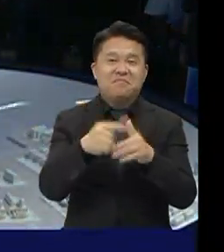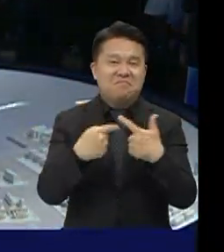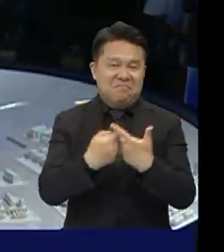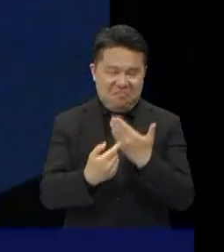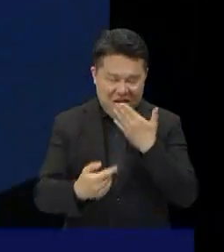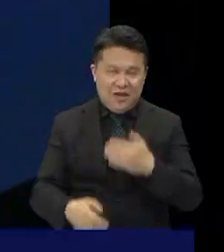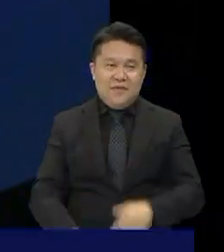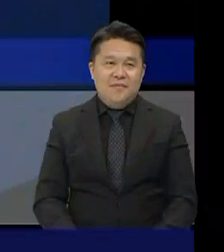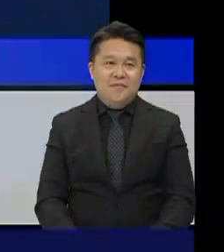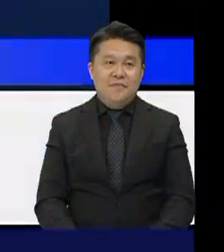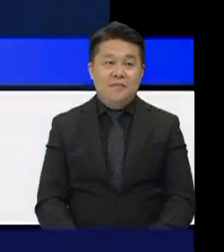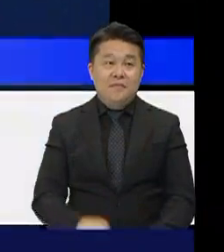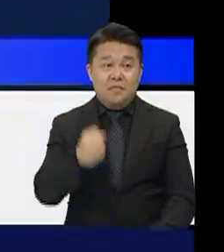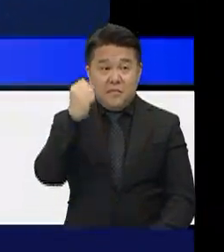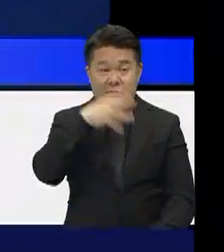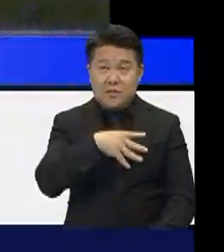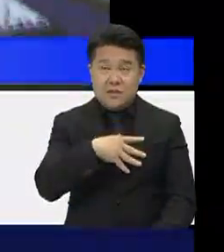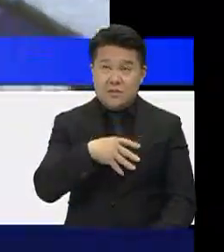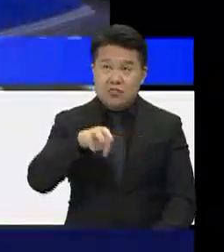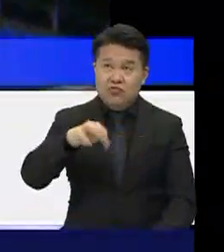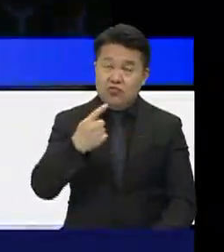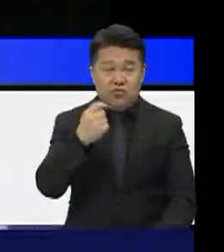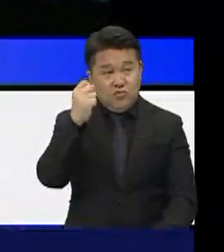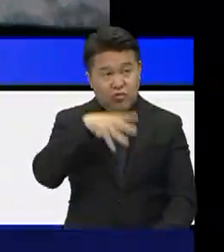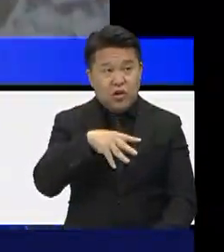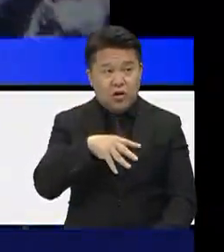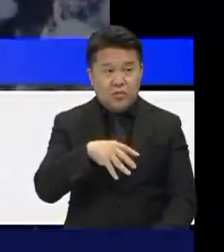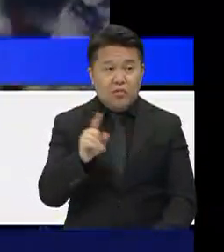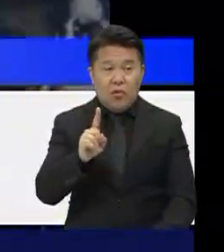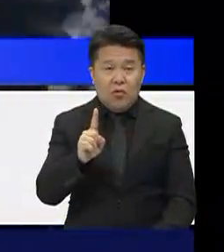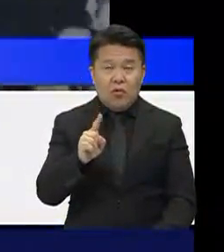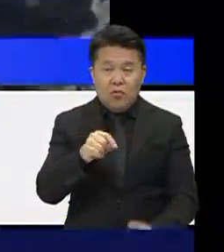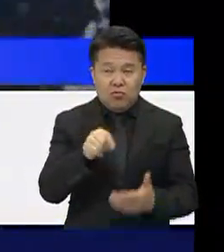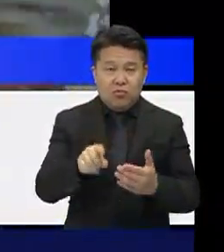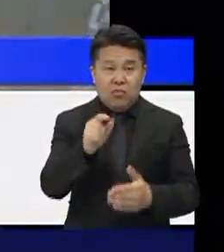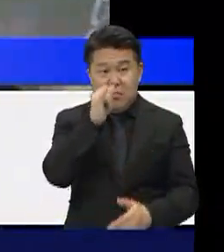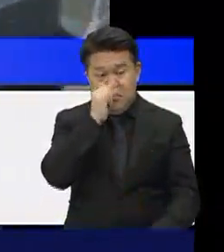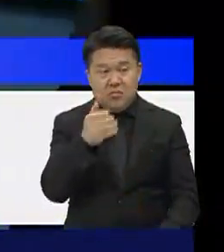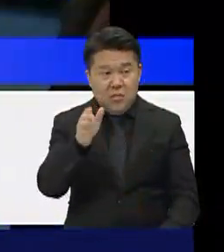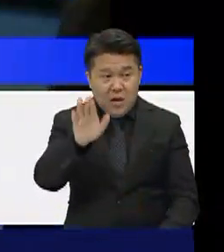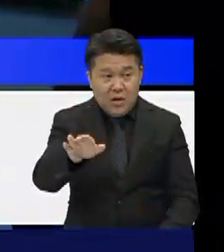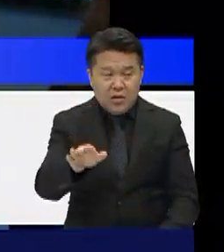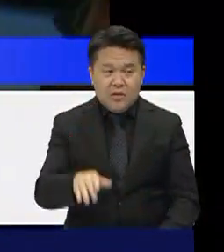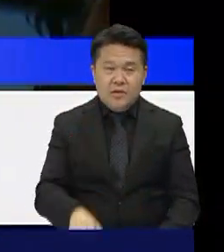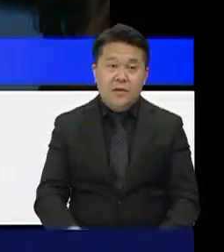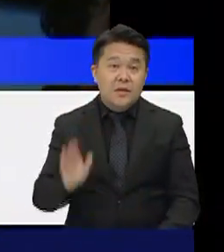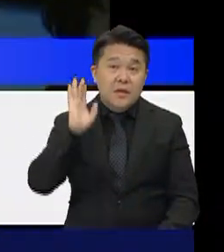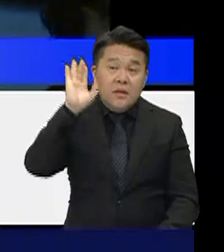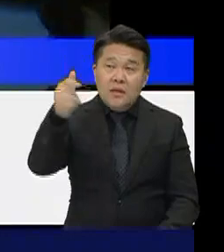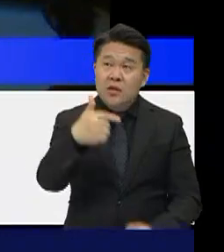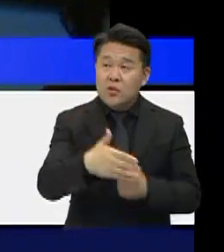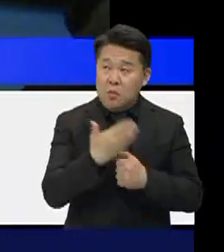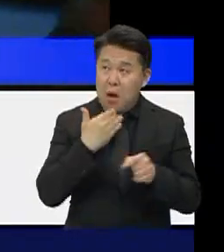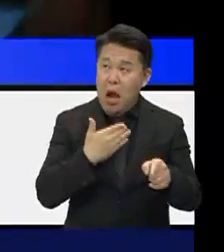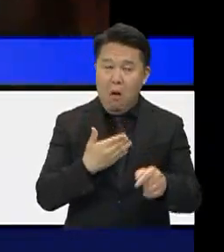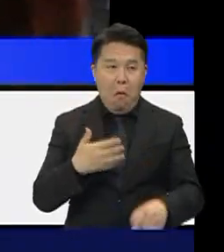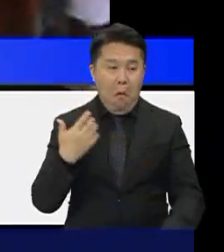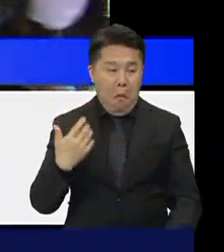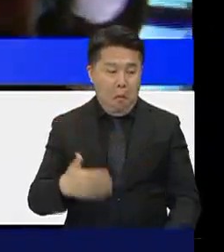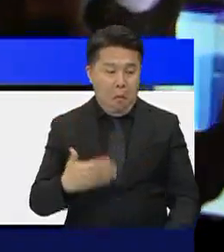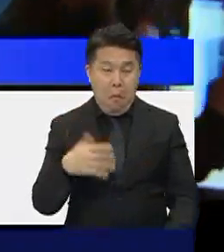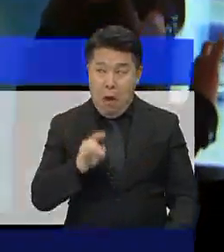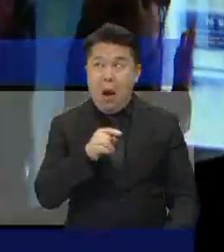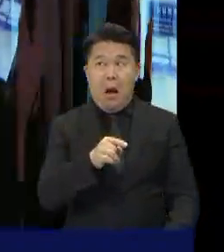있습니다. 그냥 뭐 원소 중에서 하나라고 생각했었는데 수소가 이렇게 우리 미래에 큰 도움이 될 거라는 건